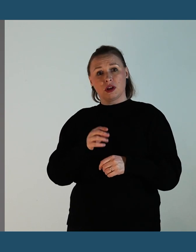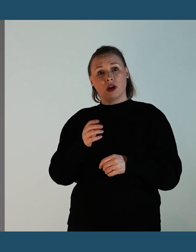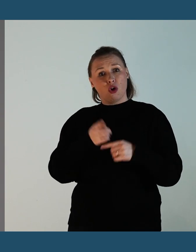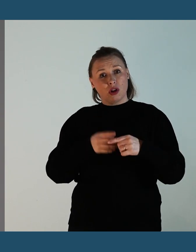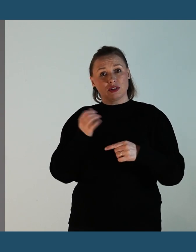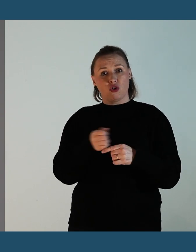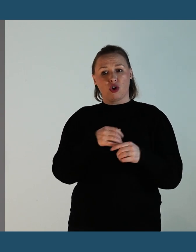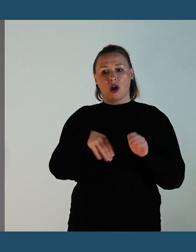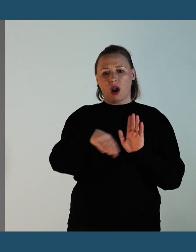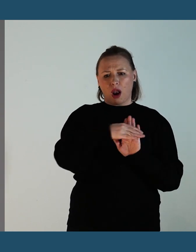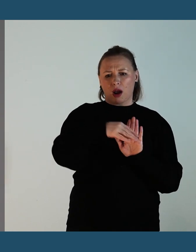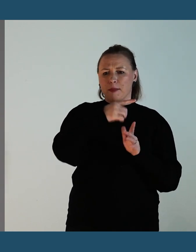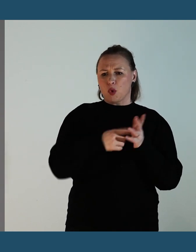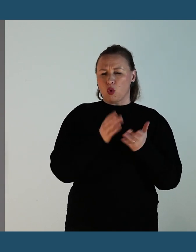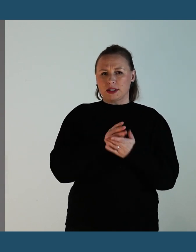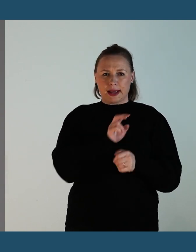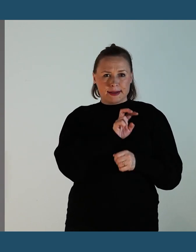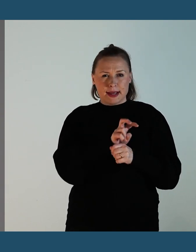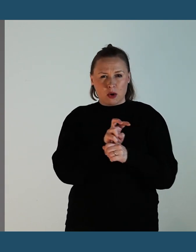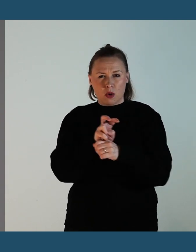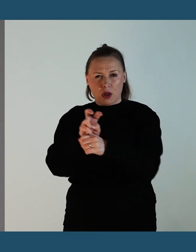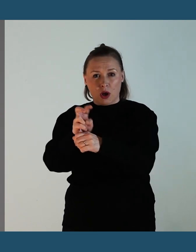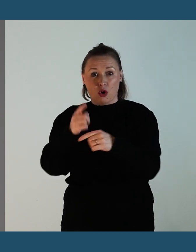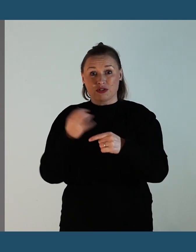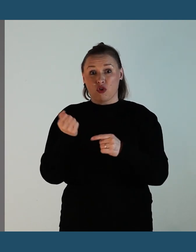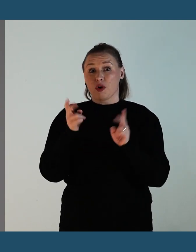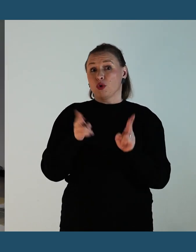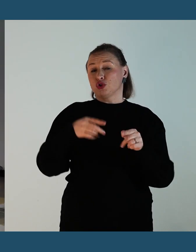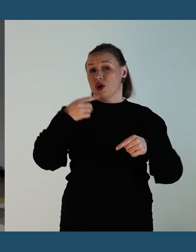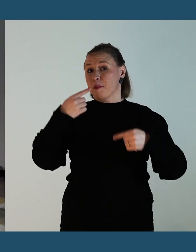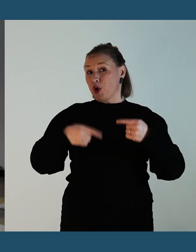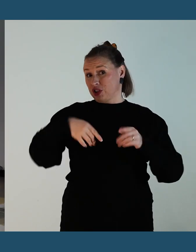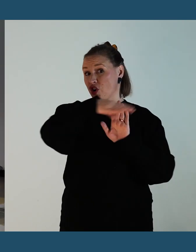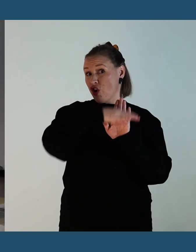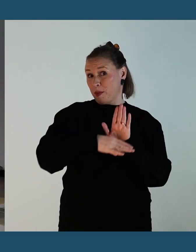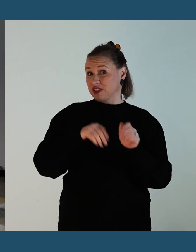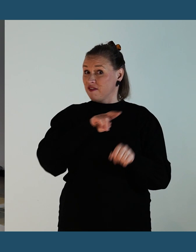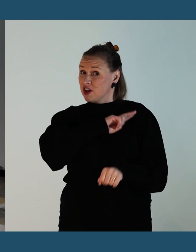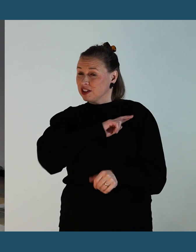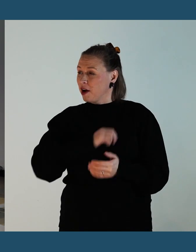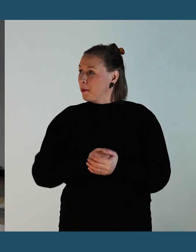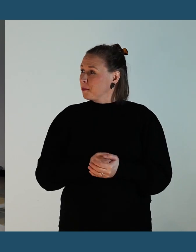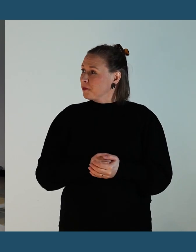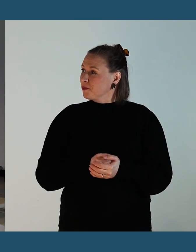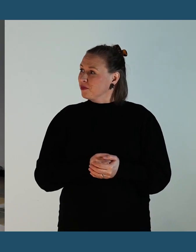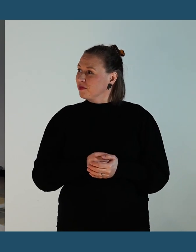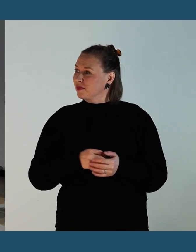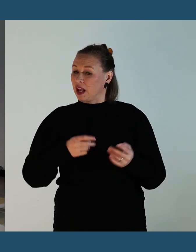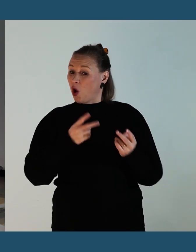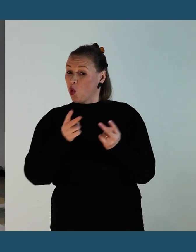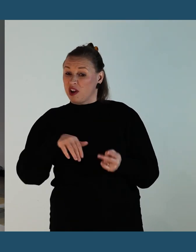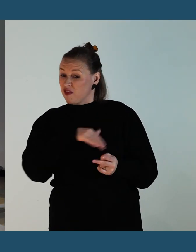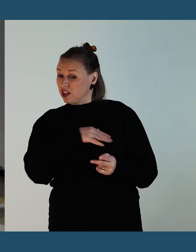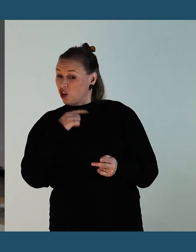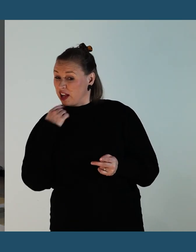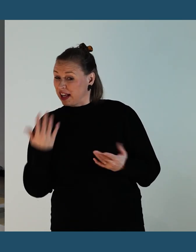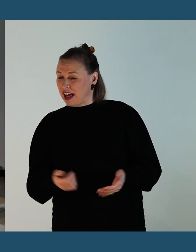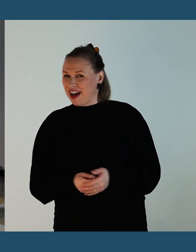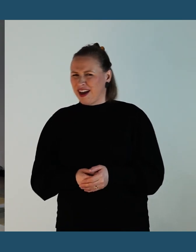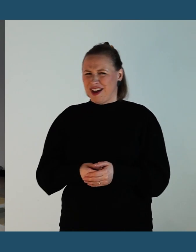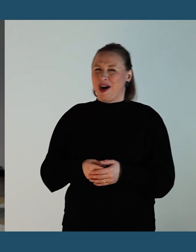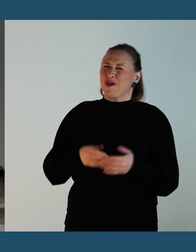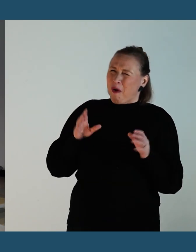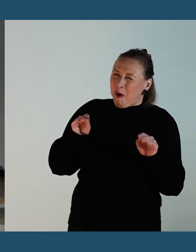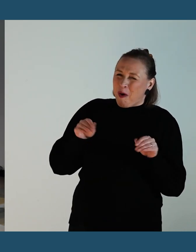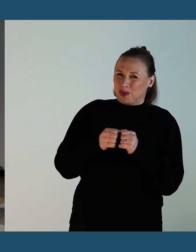asioiden toteutumista ja esimerkiksi vastaisi tästä ohjelmasta. Mitä? Niin, yhdenvertaisuus, mutta siis hänellä on aika laajasti